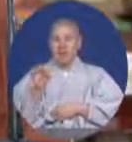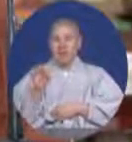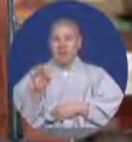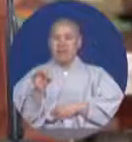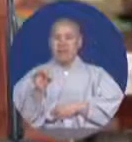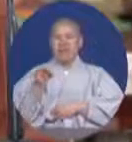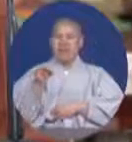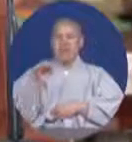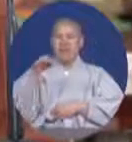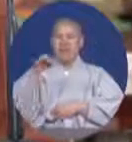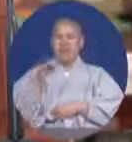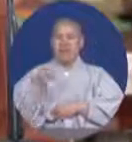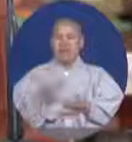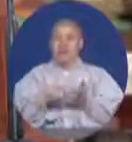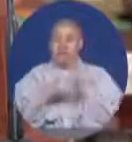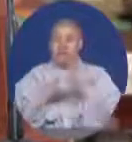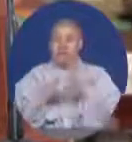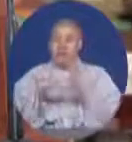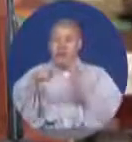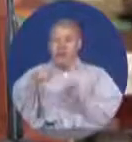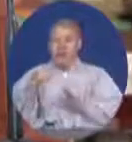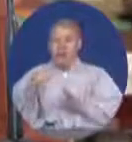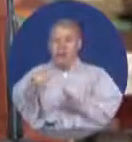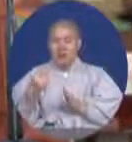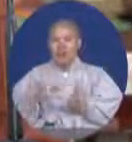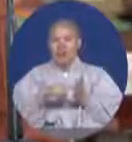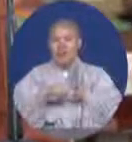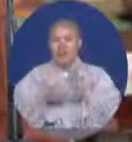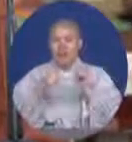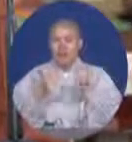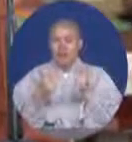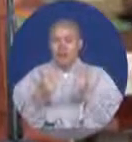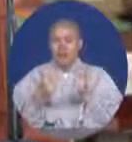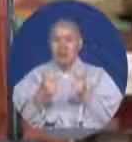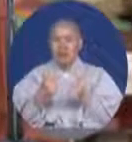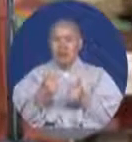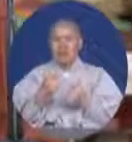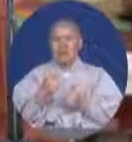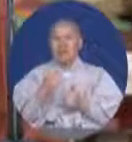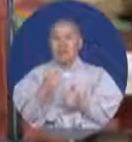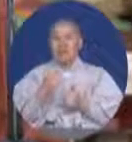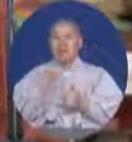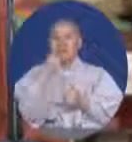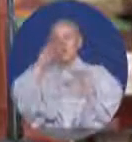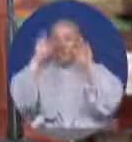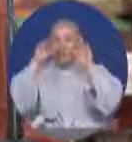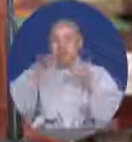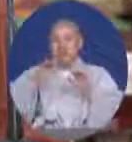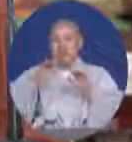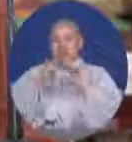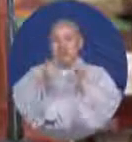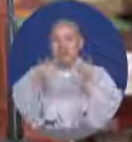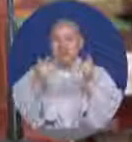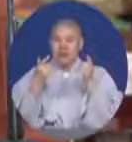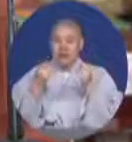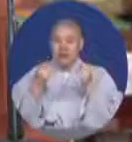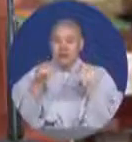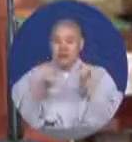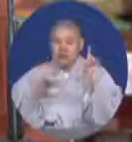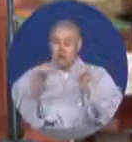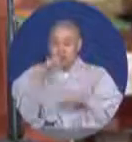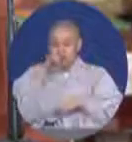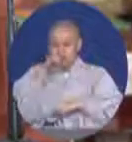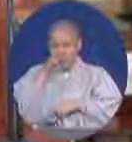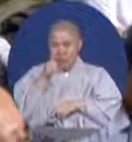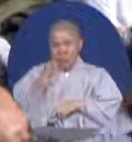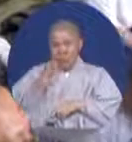이거는 꼭두각시는 나타나도 나타난 게 아닌 거예요. 눈사람처럼. 눈사람이 그게 나타났지만 그 나타난 게